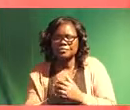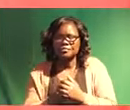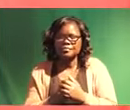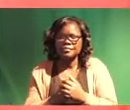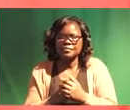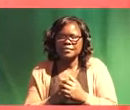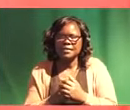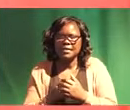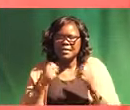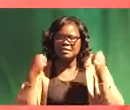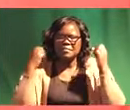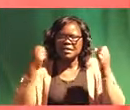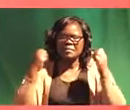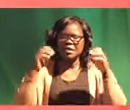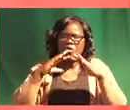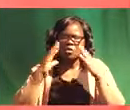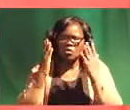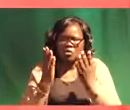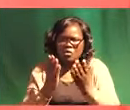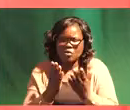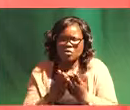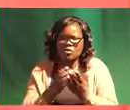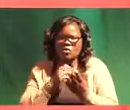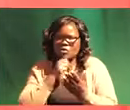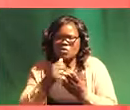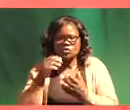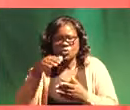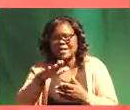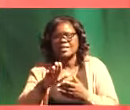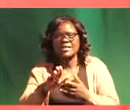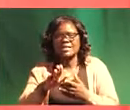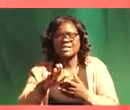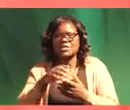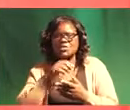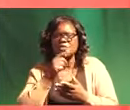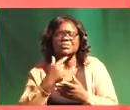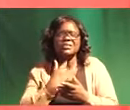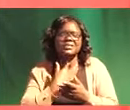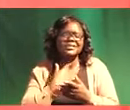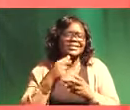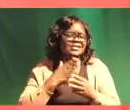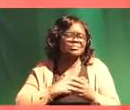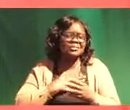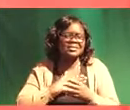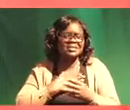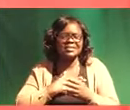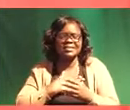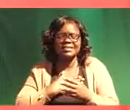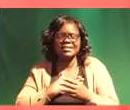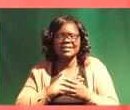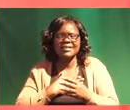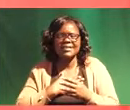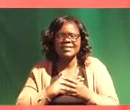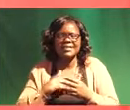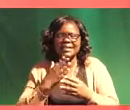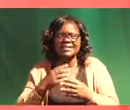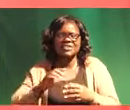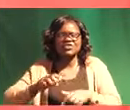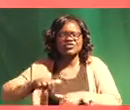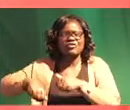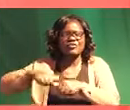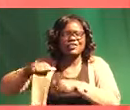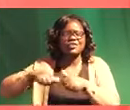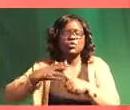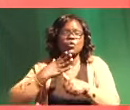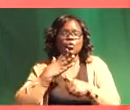Yani hii maandamano yote si yenu, msiandanganywe tafadhali. Hiyo ni selfishness,